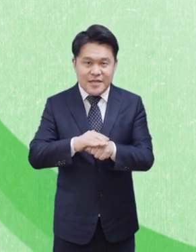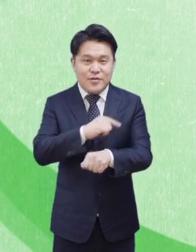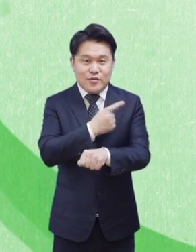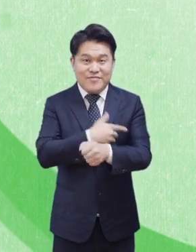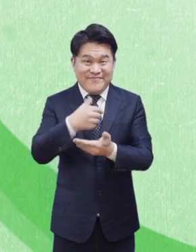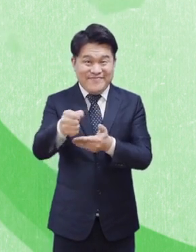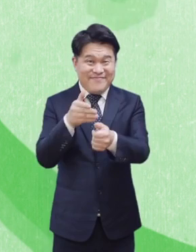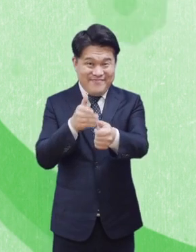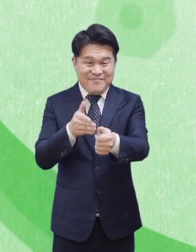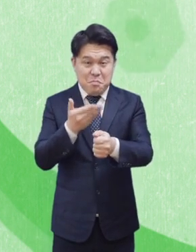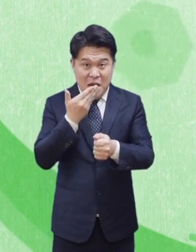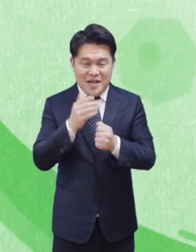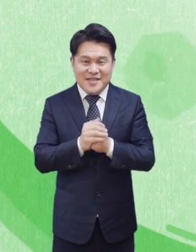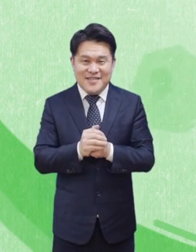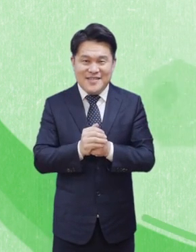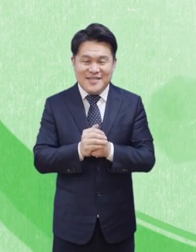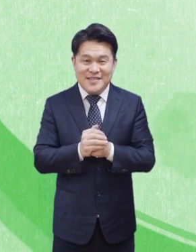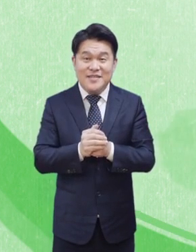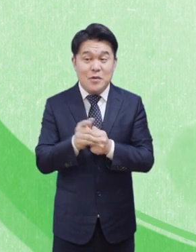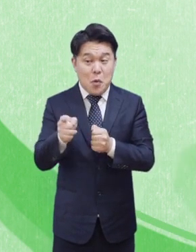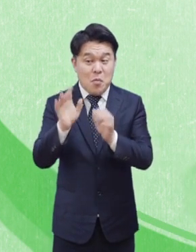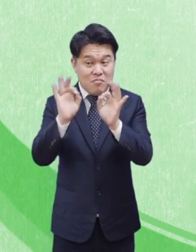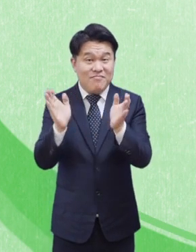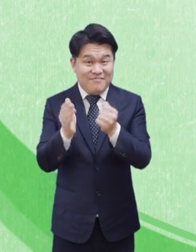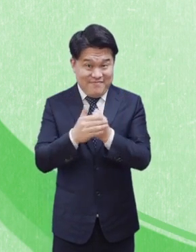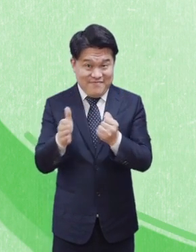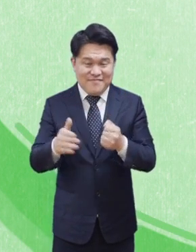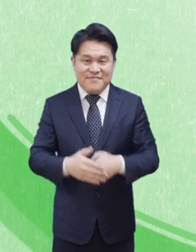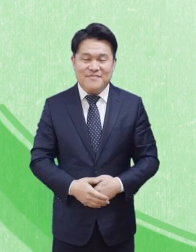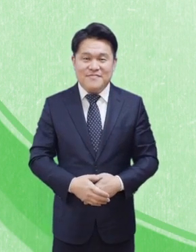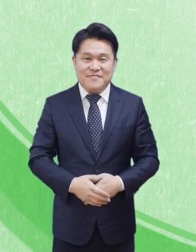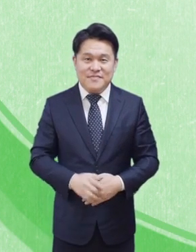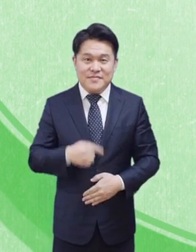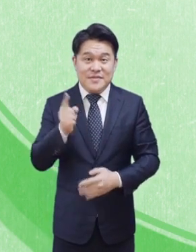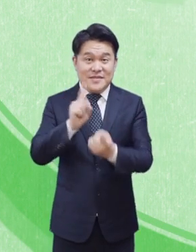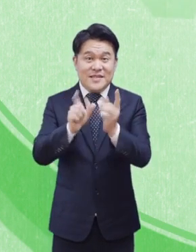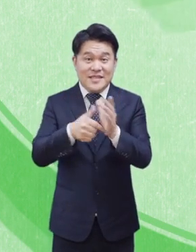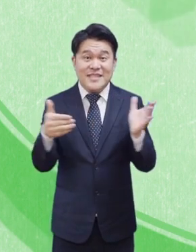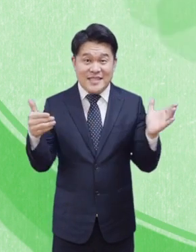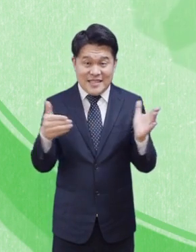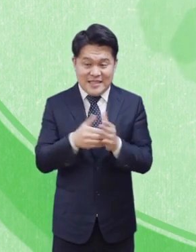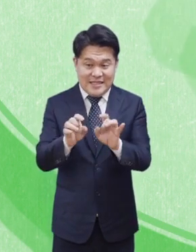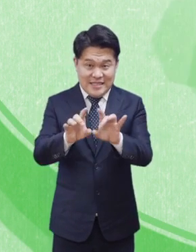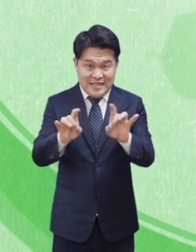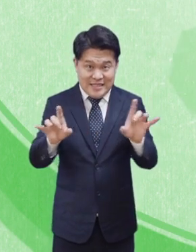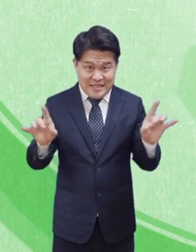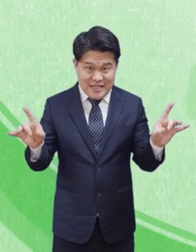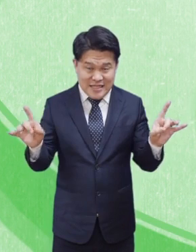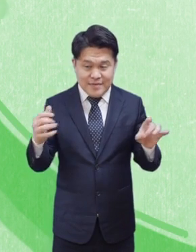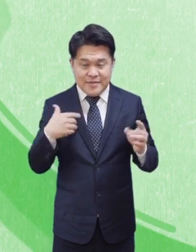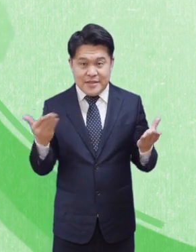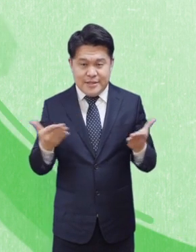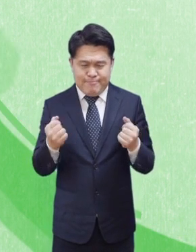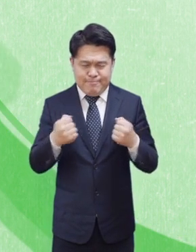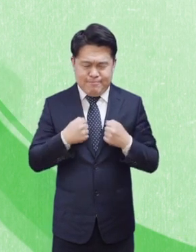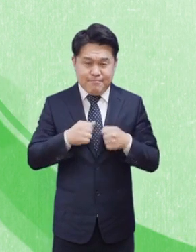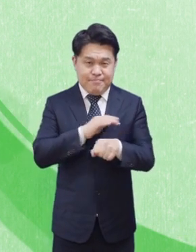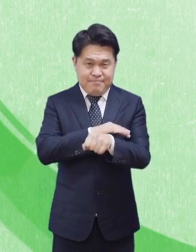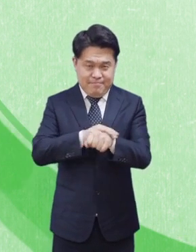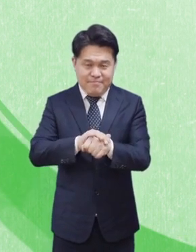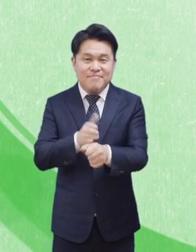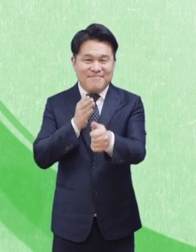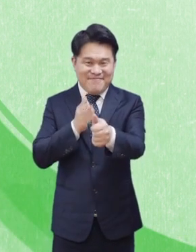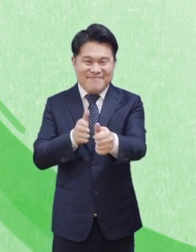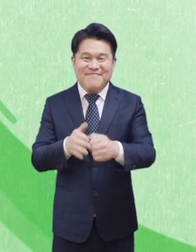여러분들께서는 잘 활용하실 수 있을 것 같습니다. 오늘 영상을 보셨기 때문이죠. 다음에 만날 때까지 각자의 직장에서